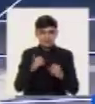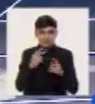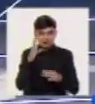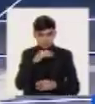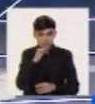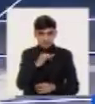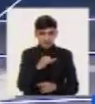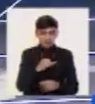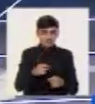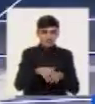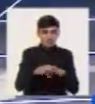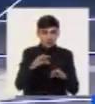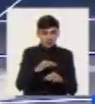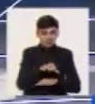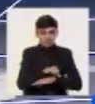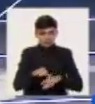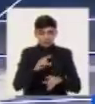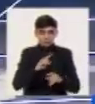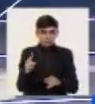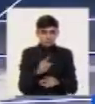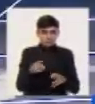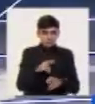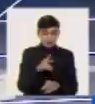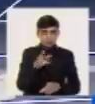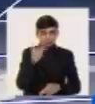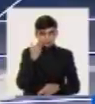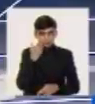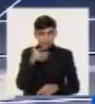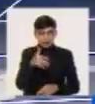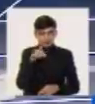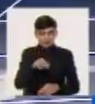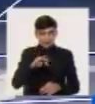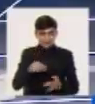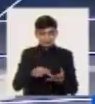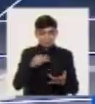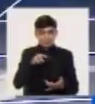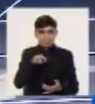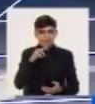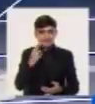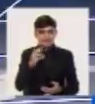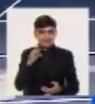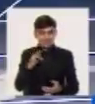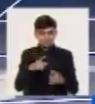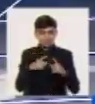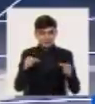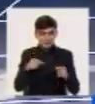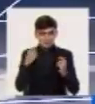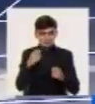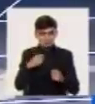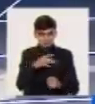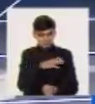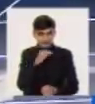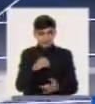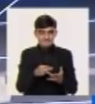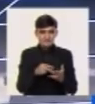елдегі ахуалды пайдаланып, шекарадан еркін өту үшін 5000 теңгеге анықтама қағаздарын сатқан. Ал шығыста бастапқы тіркелген